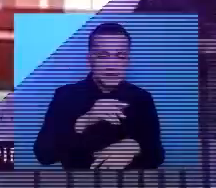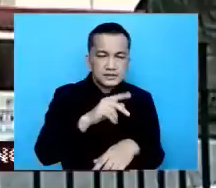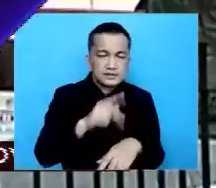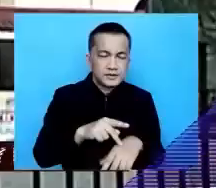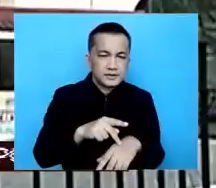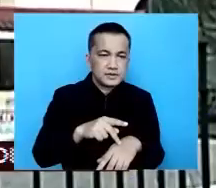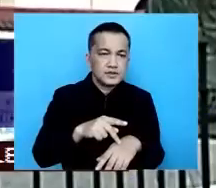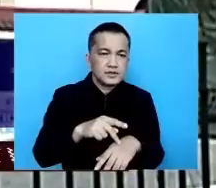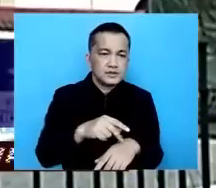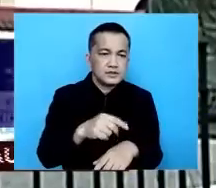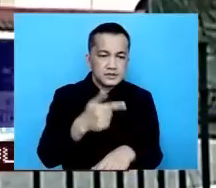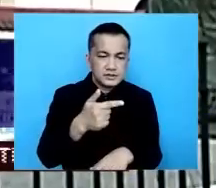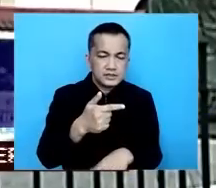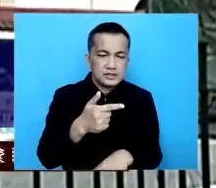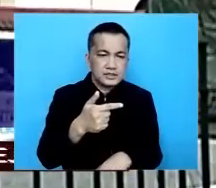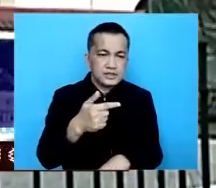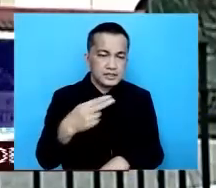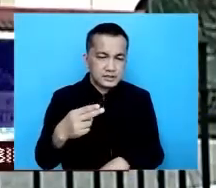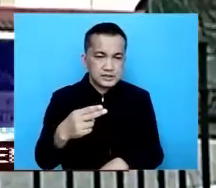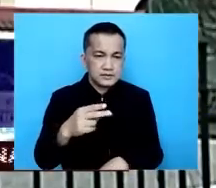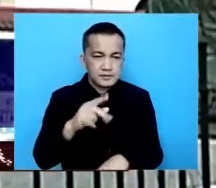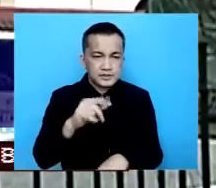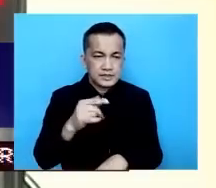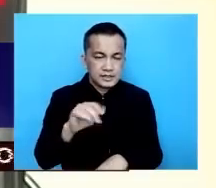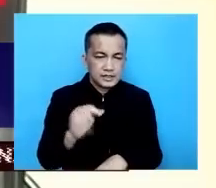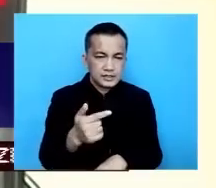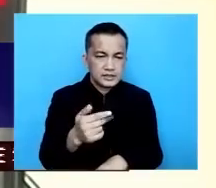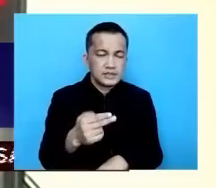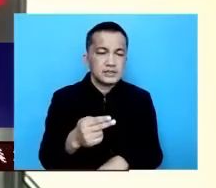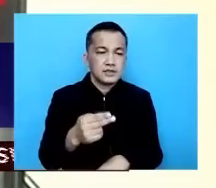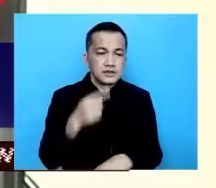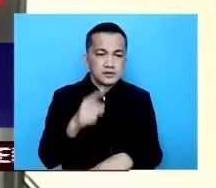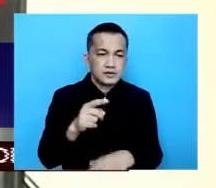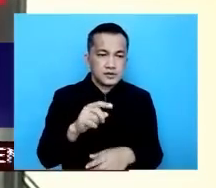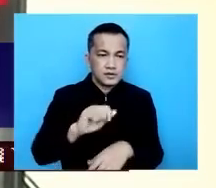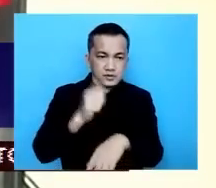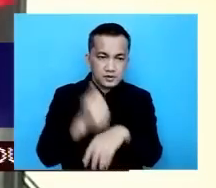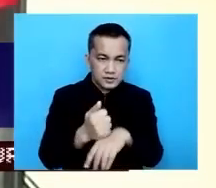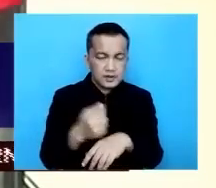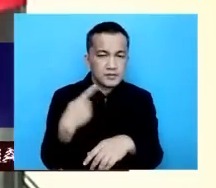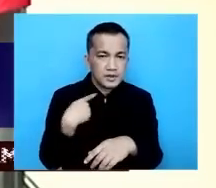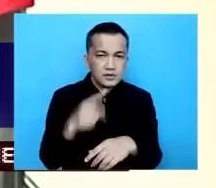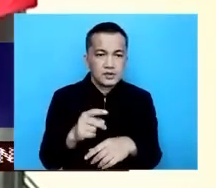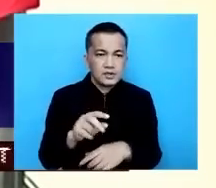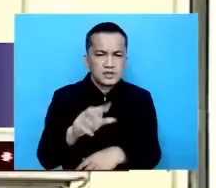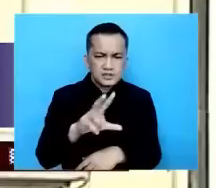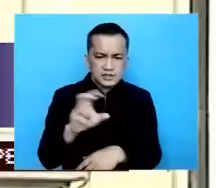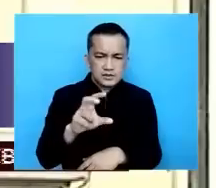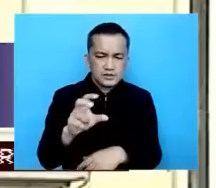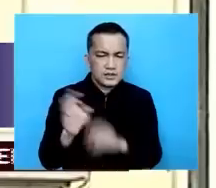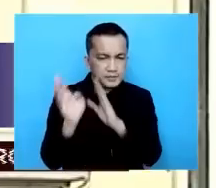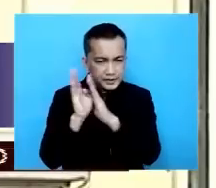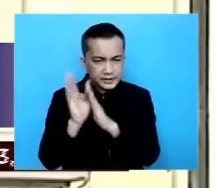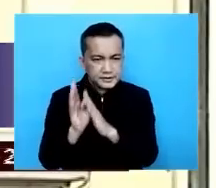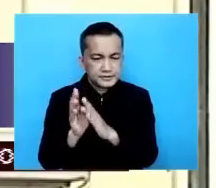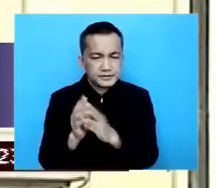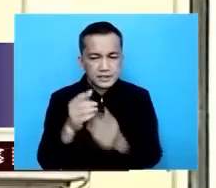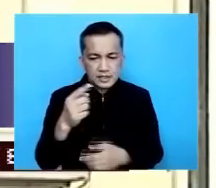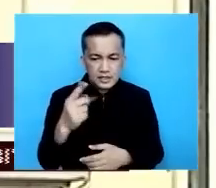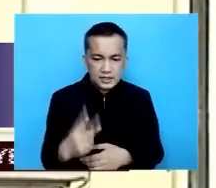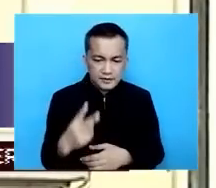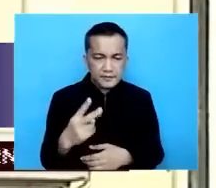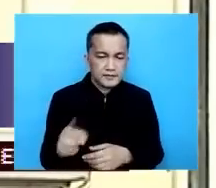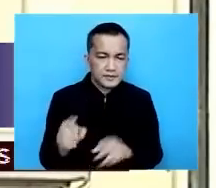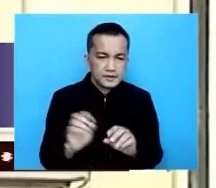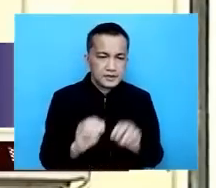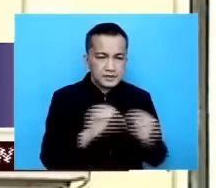Sa ilalim ng public-private partnership, itatayo ang pasilidad na magkakaroon ng nasa 300 kama. Kalahati sa mga ito